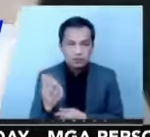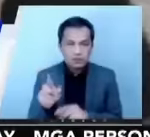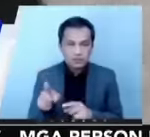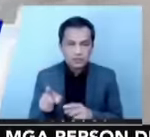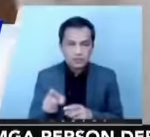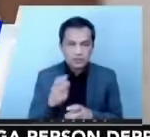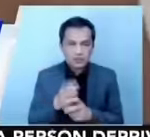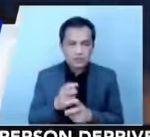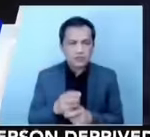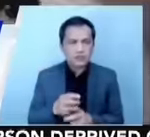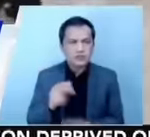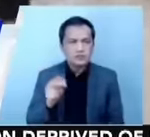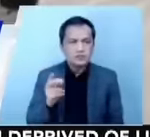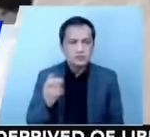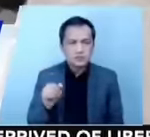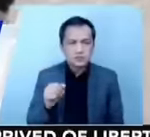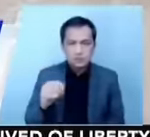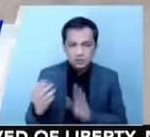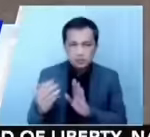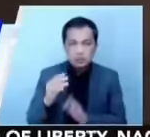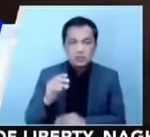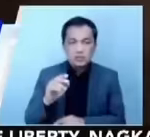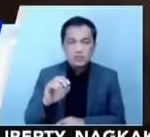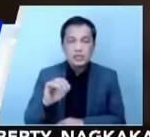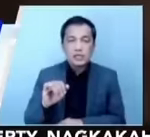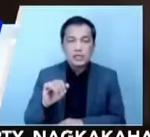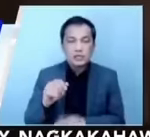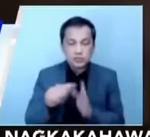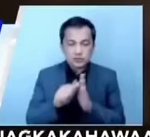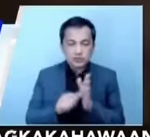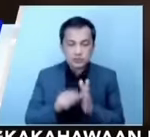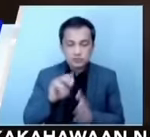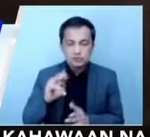NBI ni Attorney Eunice Ambrosio, isa sa mga abogado ng KOJC.